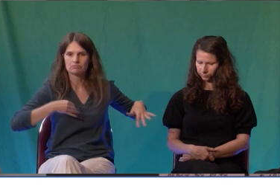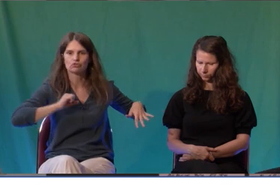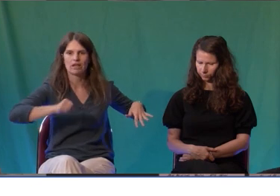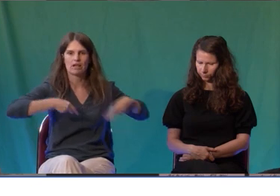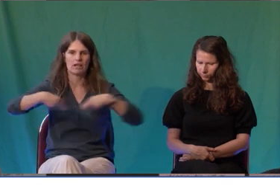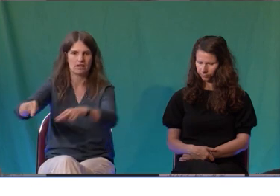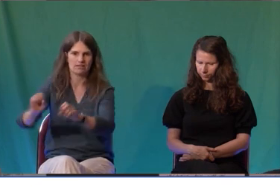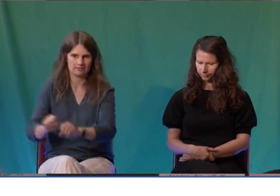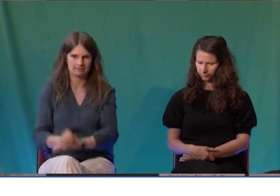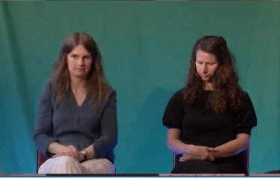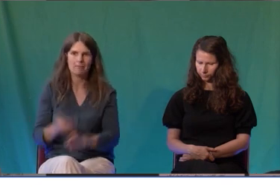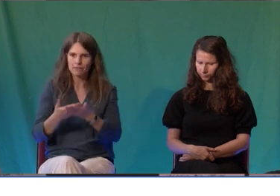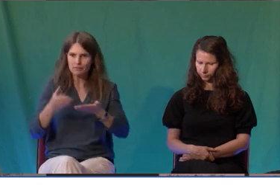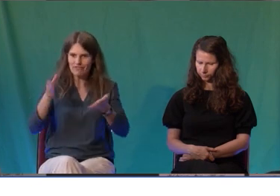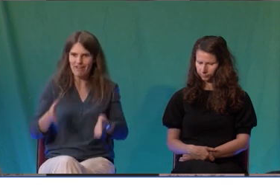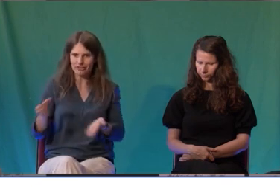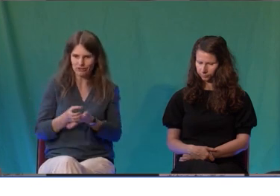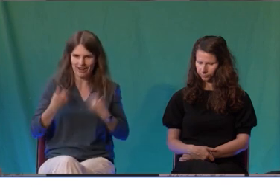ist eine davon